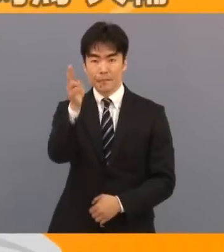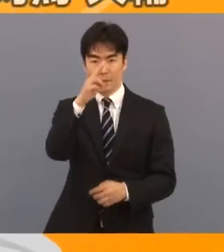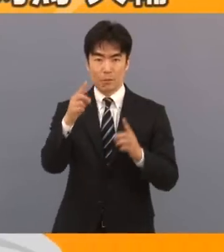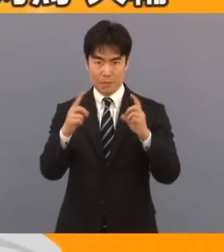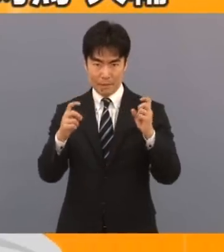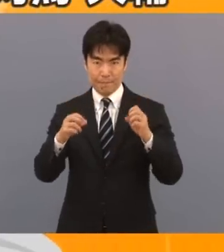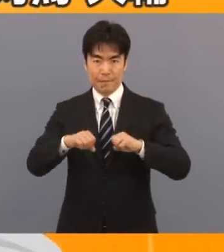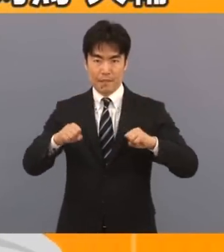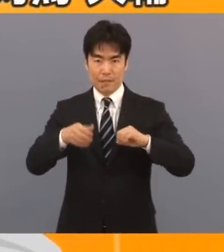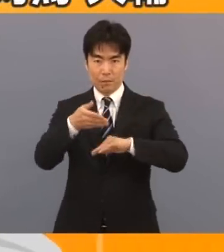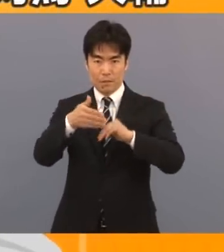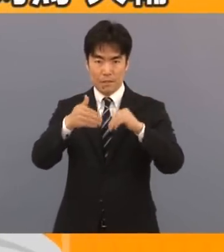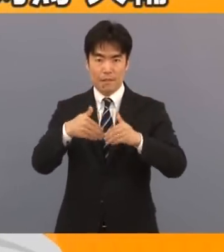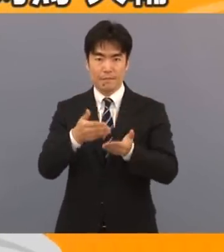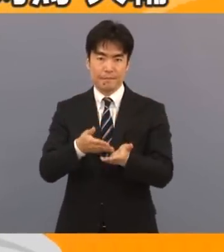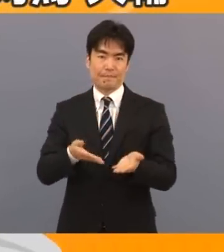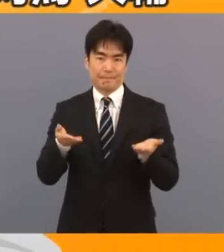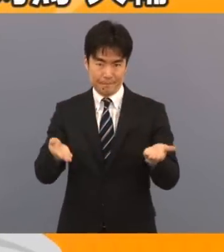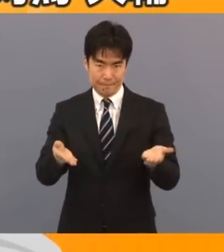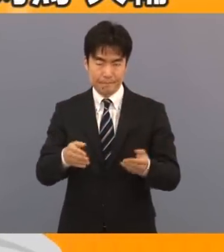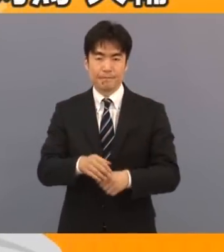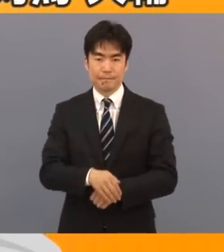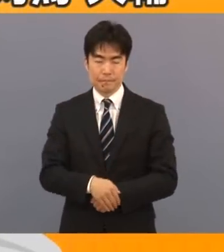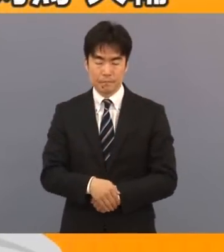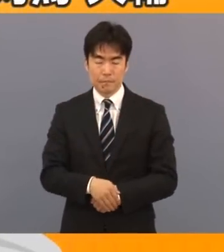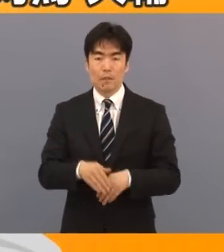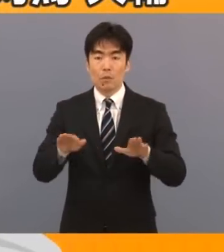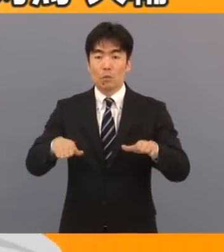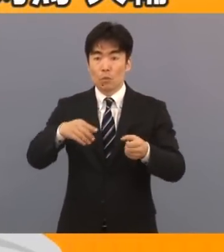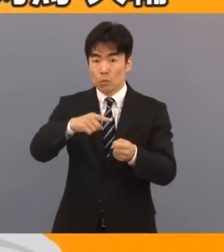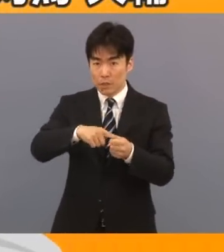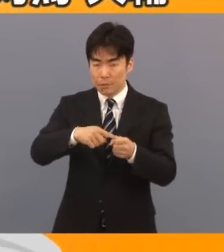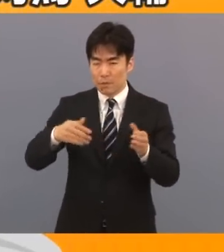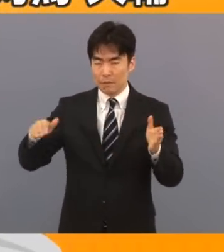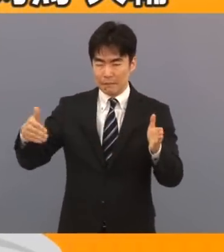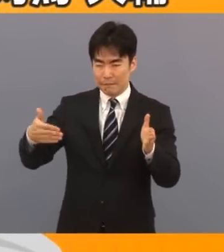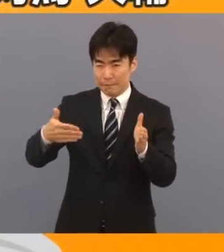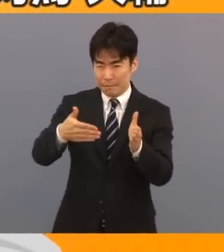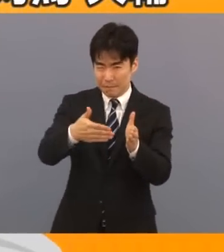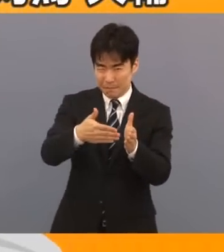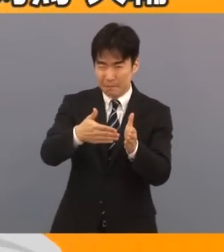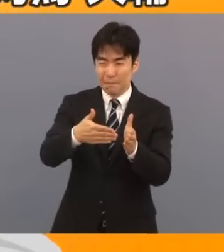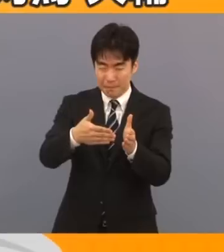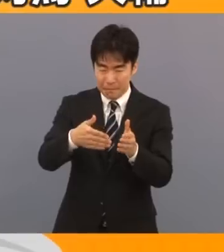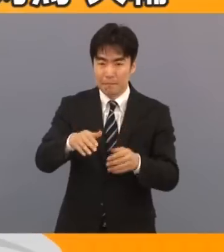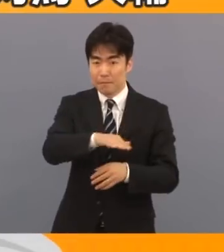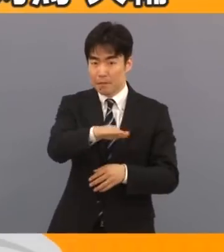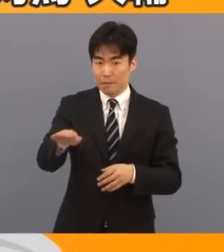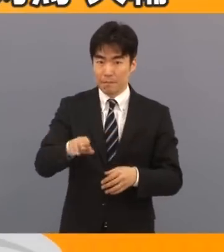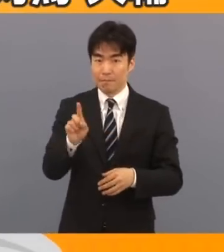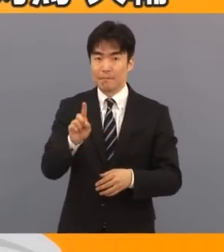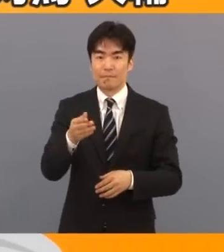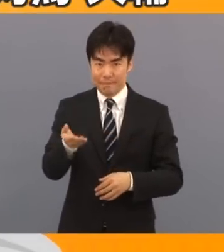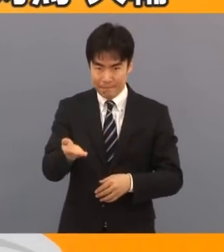こんにちは、生き生き越谷の時間です。今年ももう残りわずか、いかがお過ごしでしょ